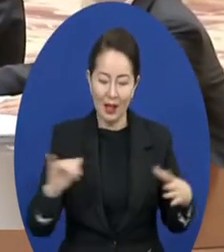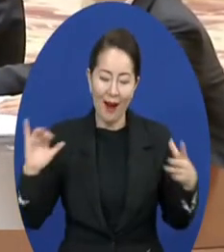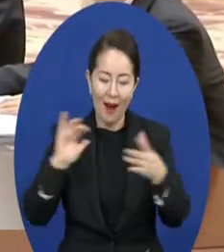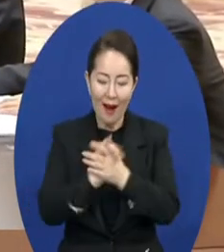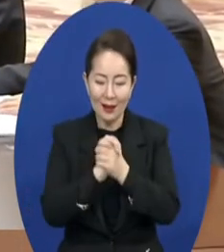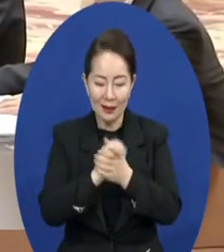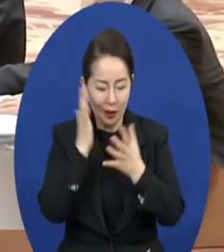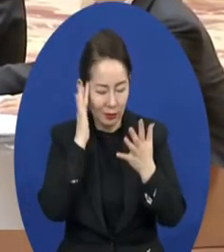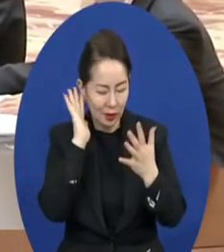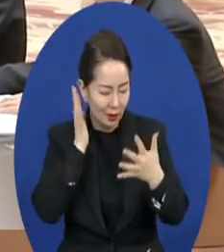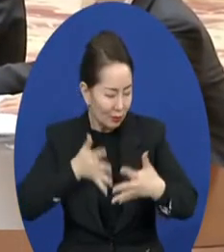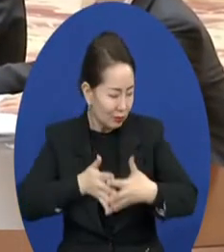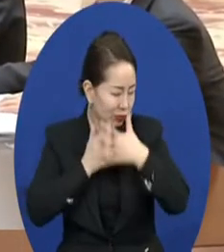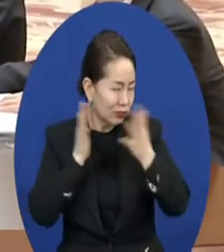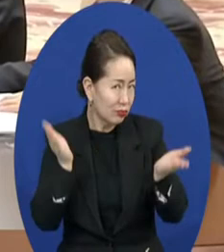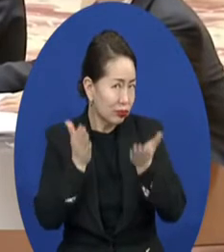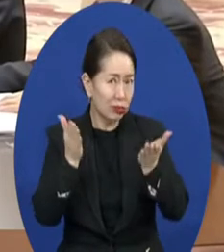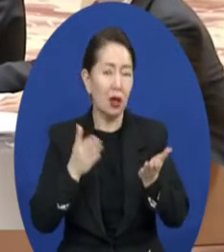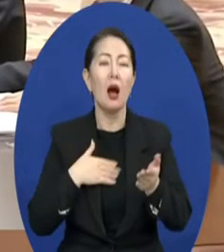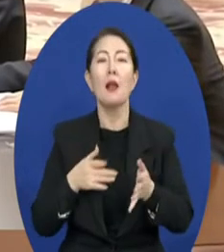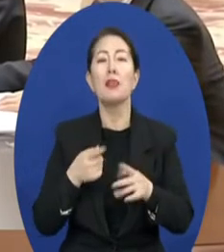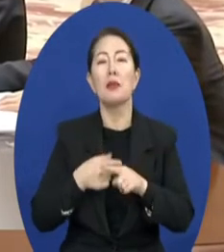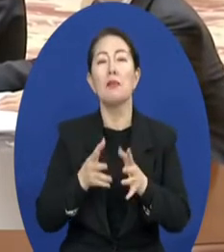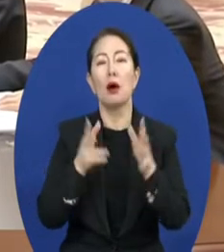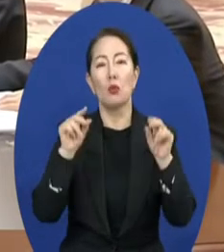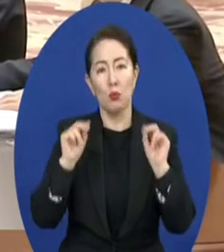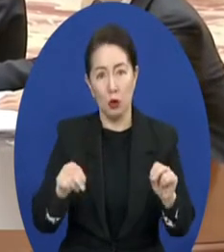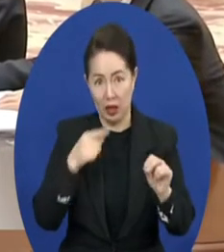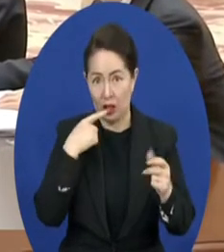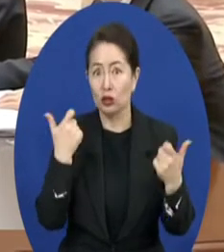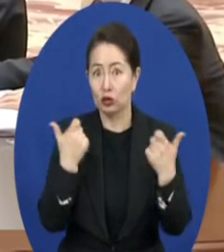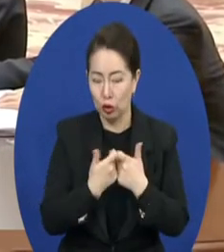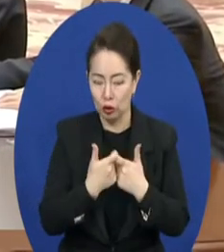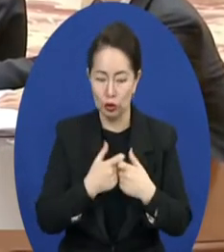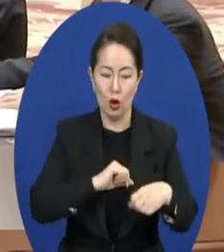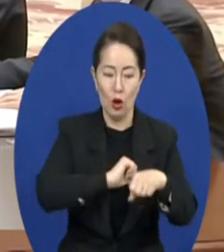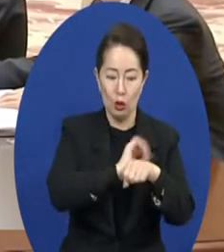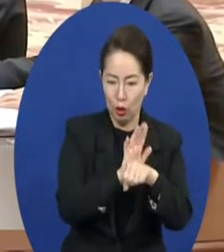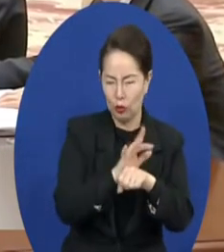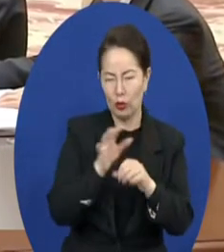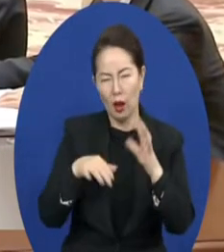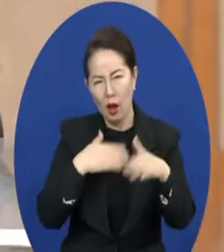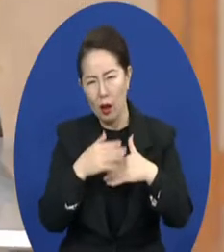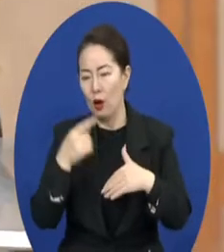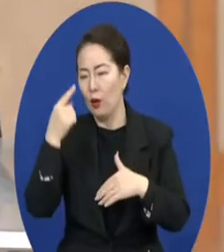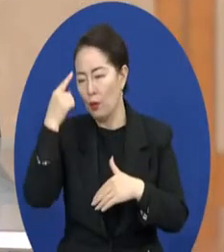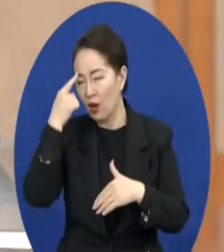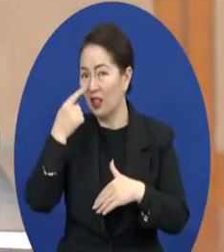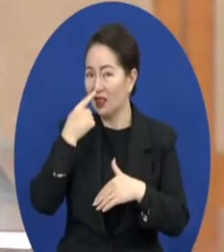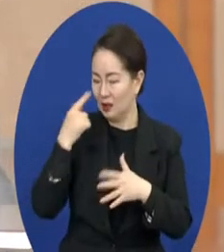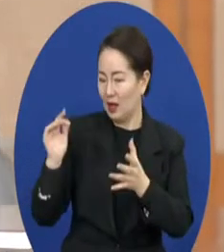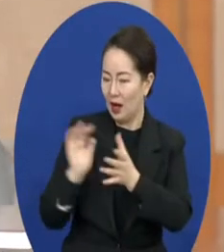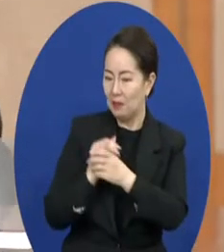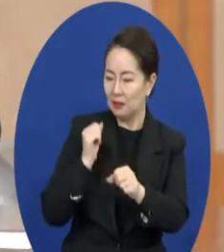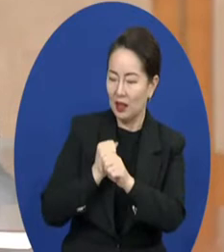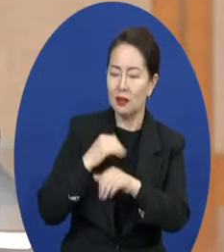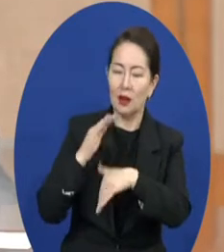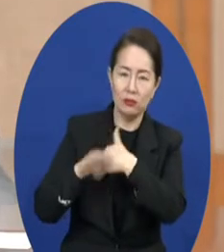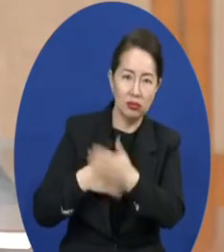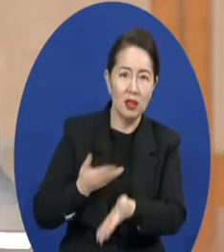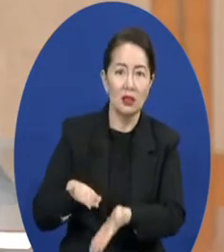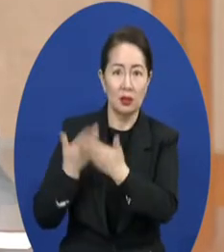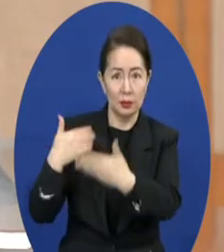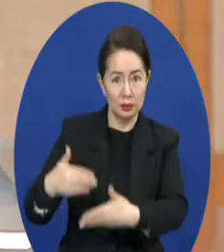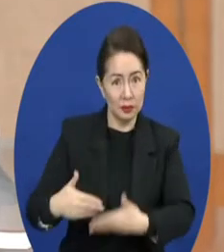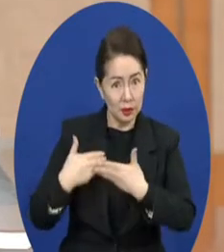агуулгыг баяжуулахар тохиролцлоо. Тал коронавирус цар тахлын эсрэг хэрэгжүүлж байгаа Монгол Хятадын хамтын ажиллагааг өндрөөр үнэлж, хүндрэл